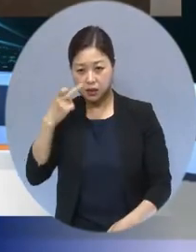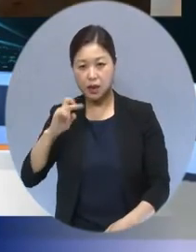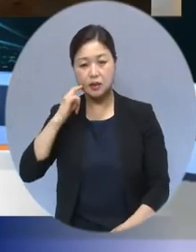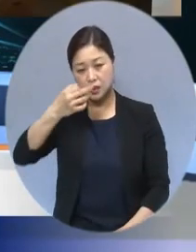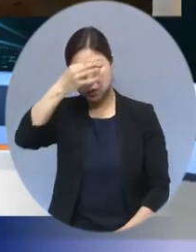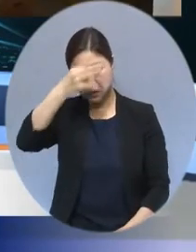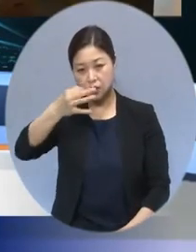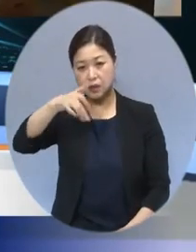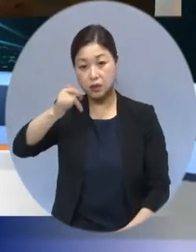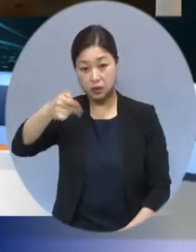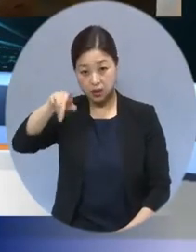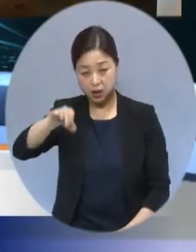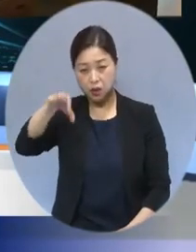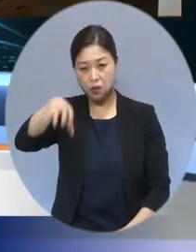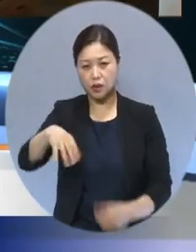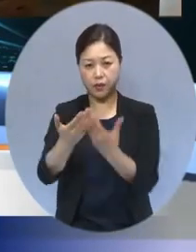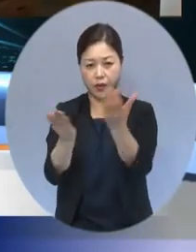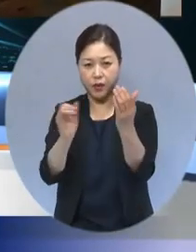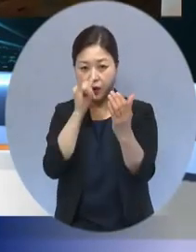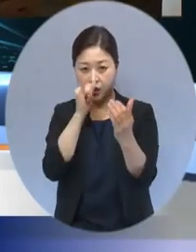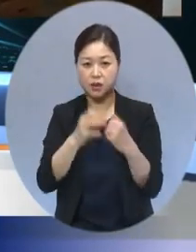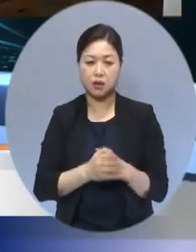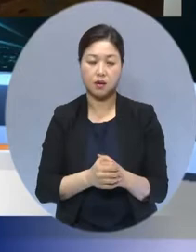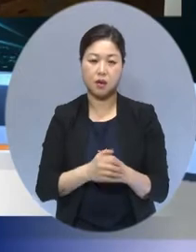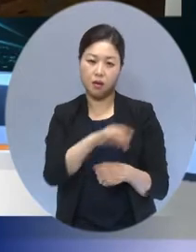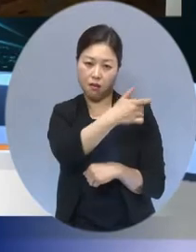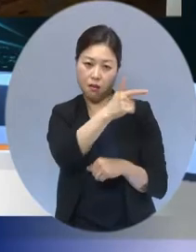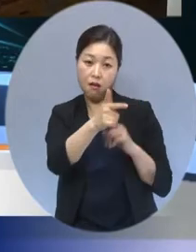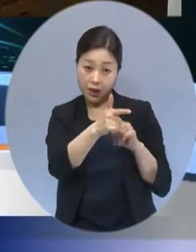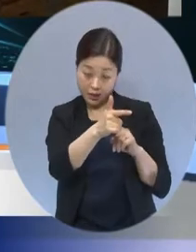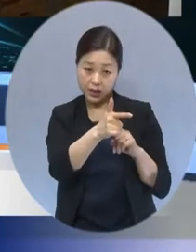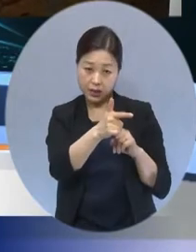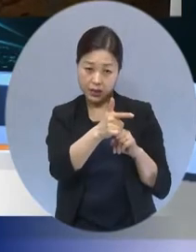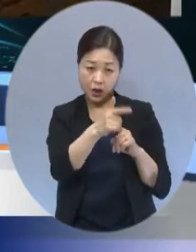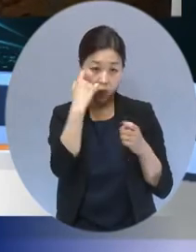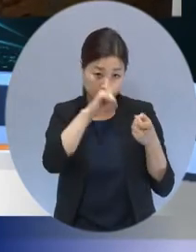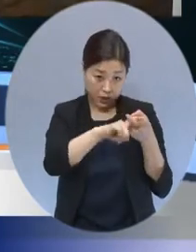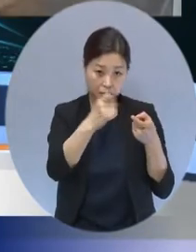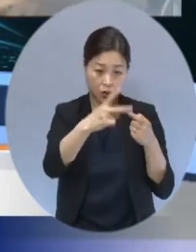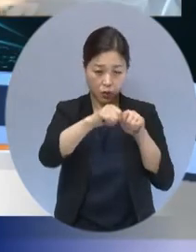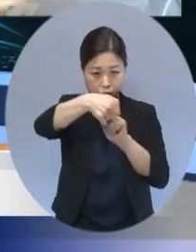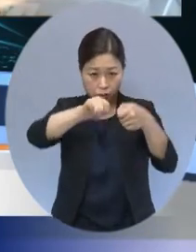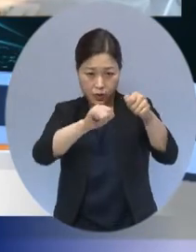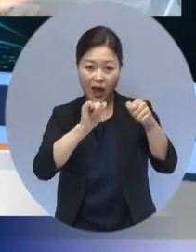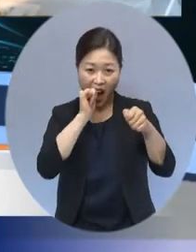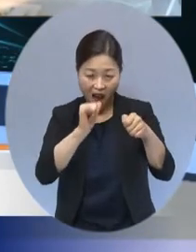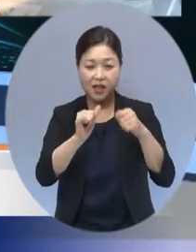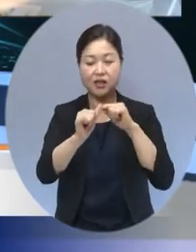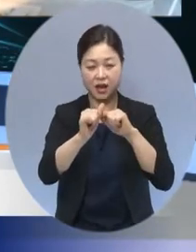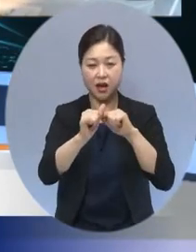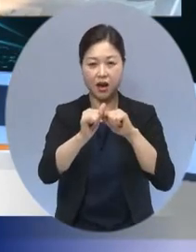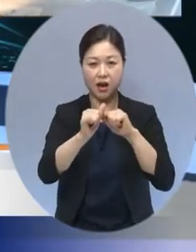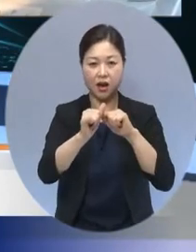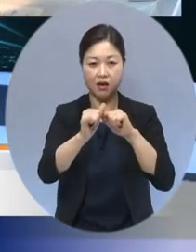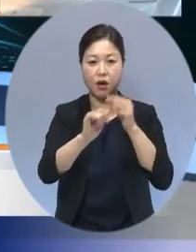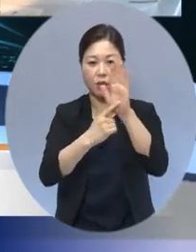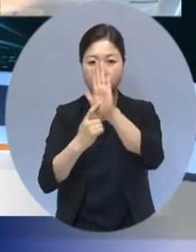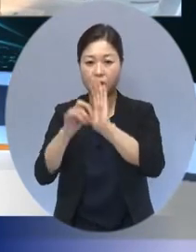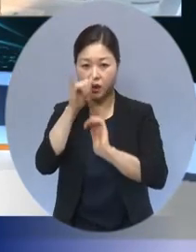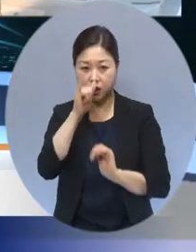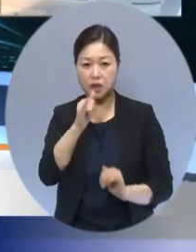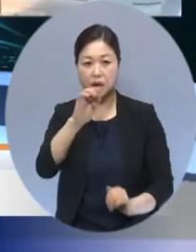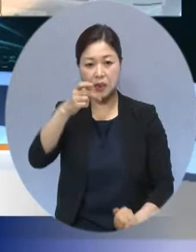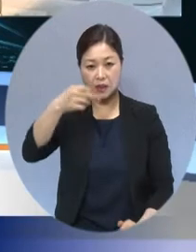전당을 찾아왔습니다. 일상의 다양한 소재와 구부린 철사를 이용한 세상 이야기를 유쾌하게 표현한 벤트